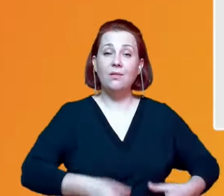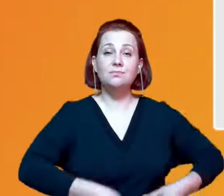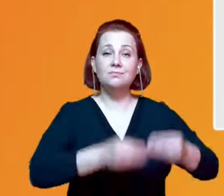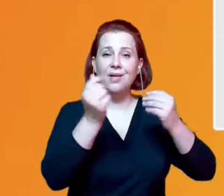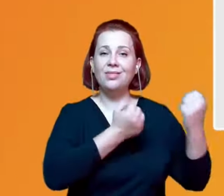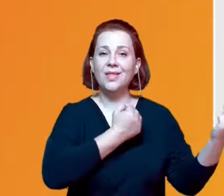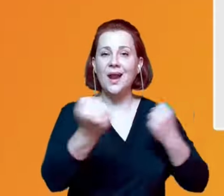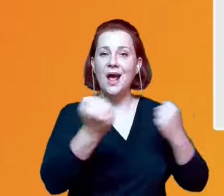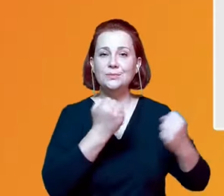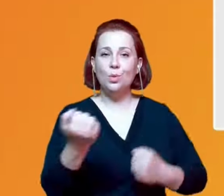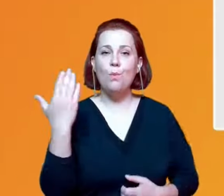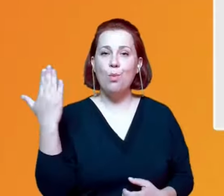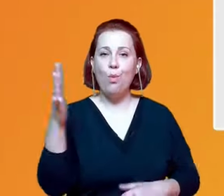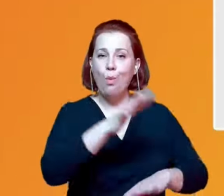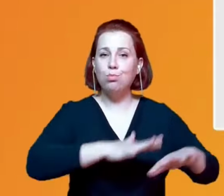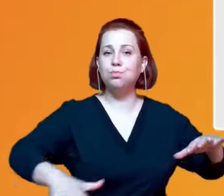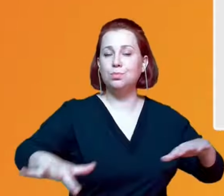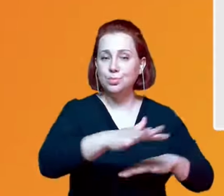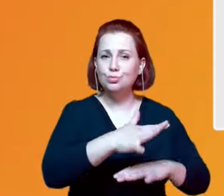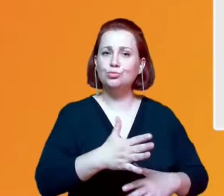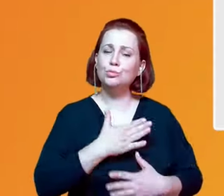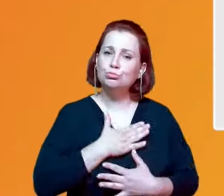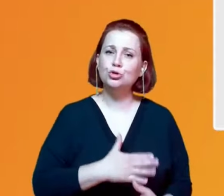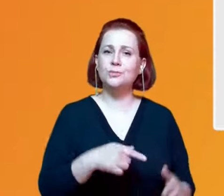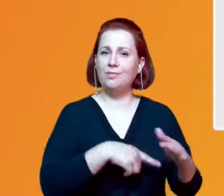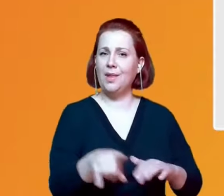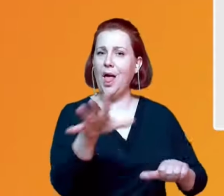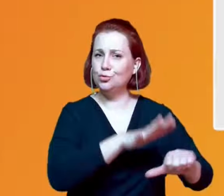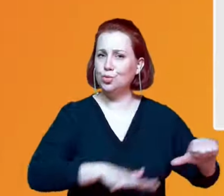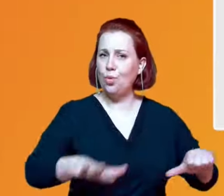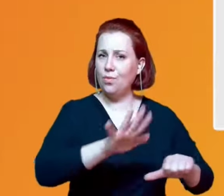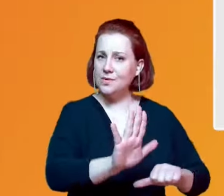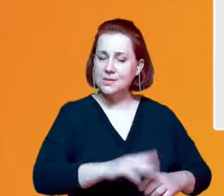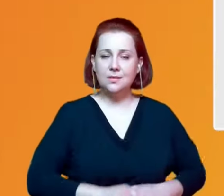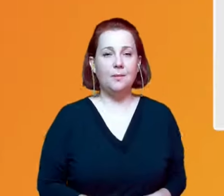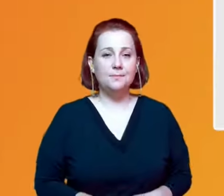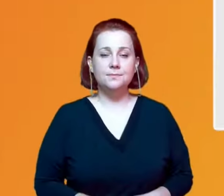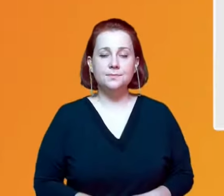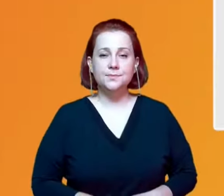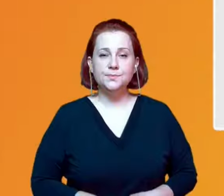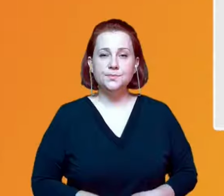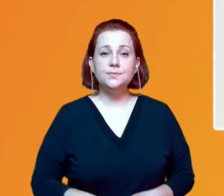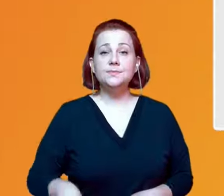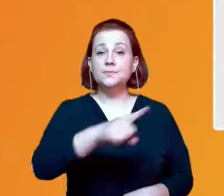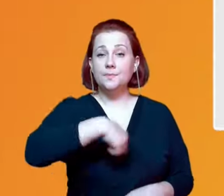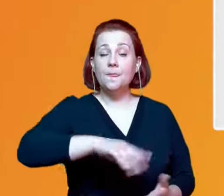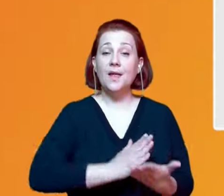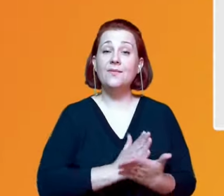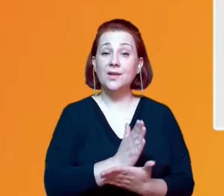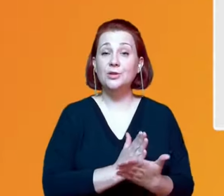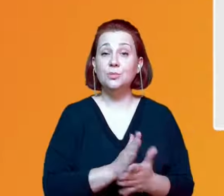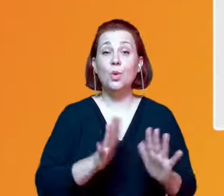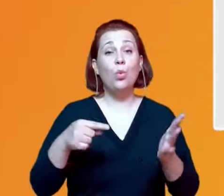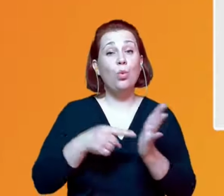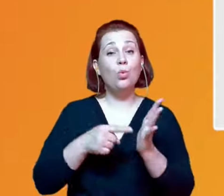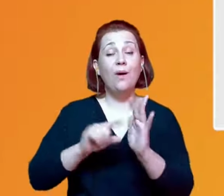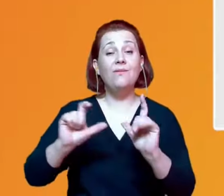tego transportu publicznego przyjaznego środowisku. Wierzymy, że WUF11, ale też